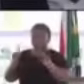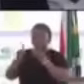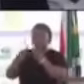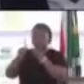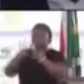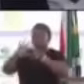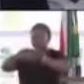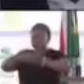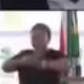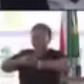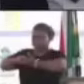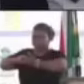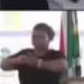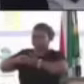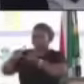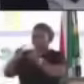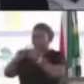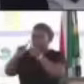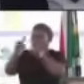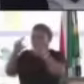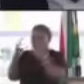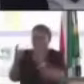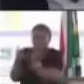nama-association nama-committee